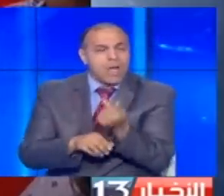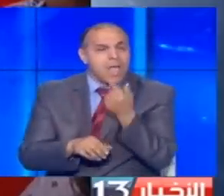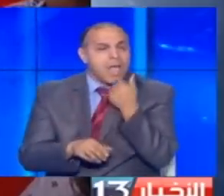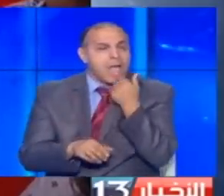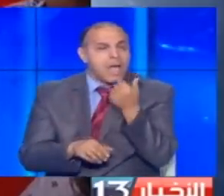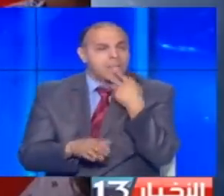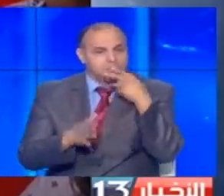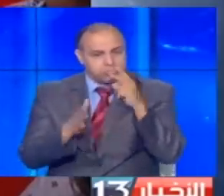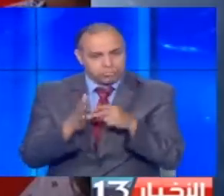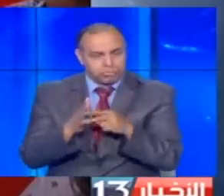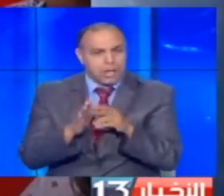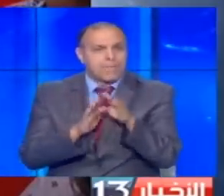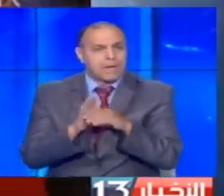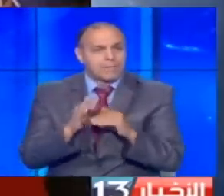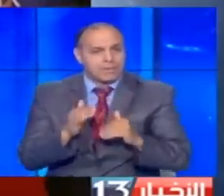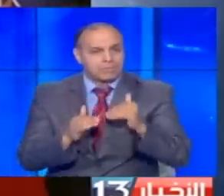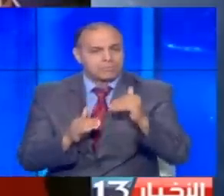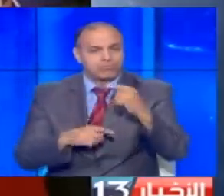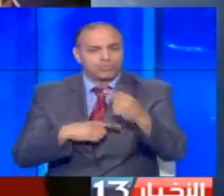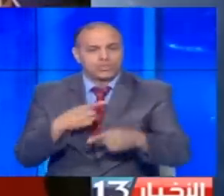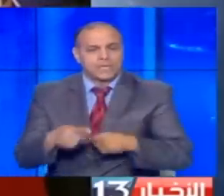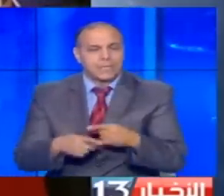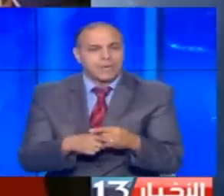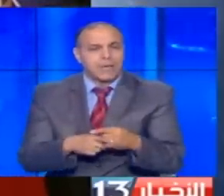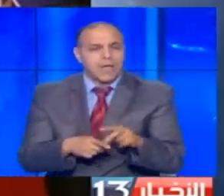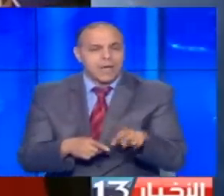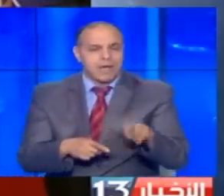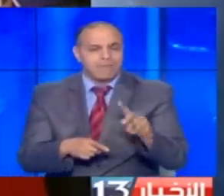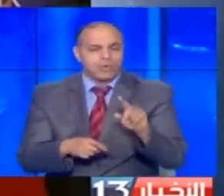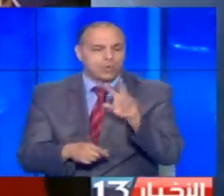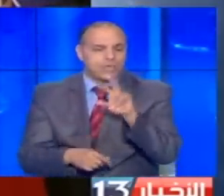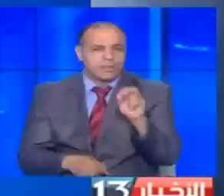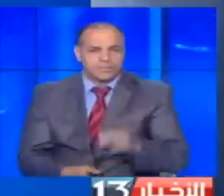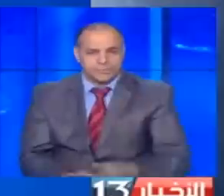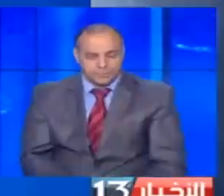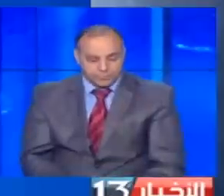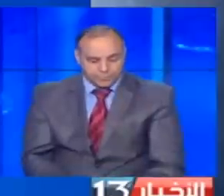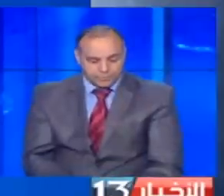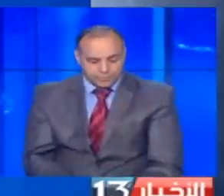اقراره في خطه التنميه المستدامه لعام الفين وثلاثين